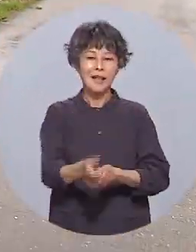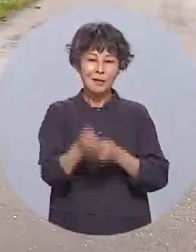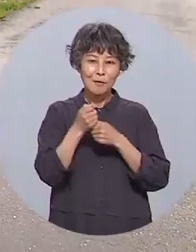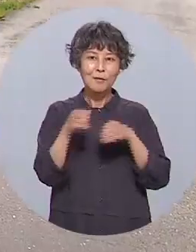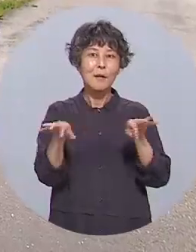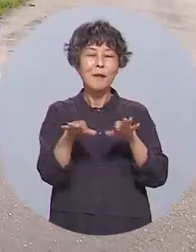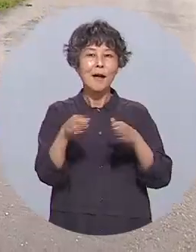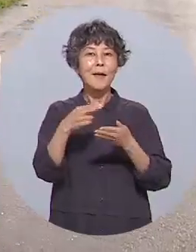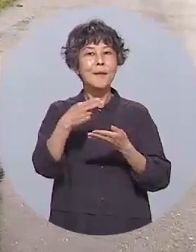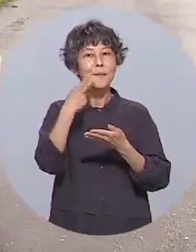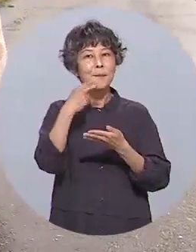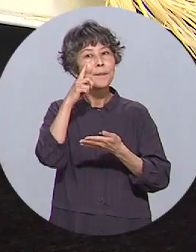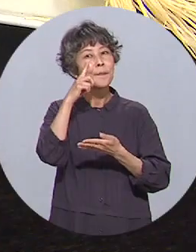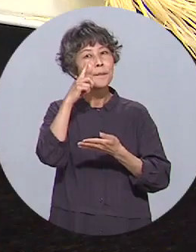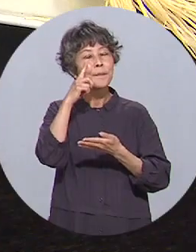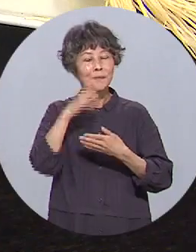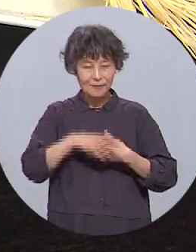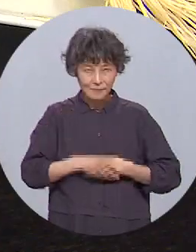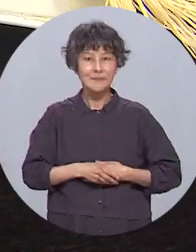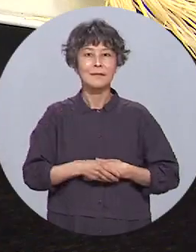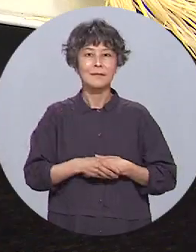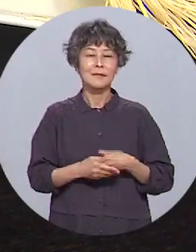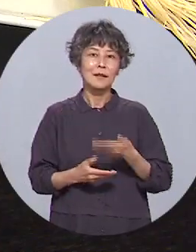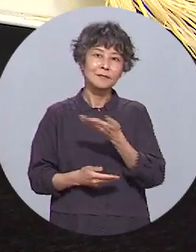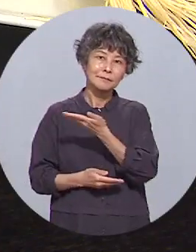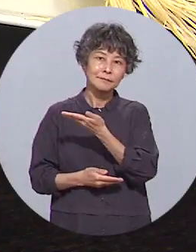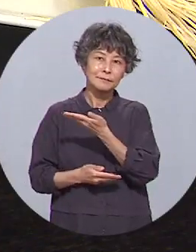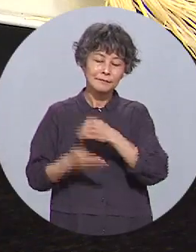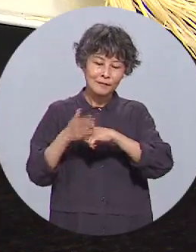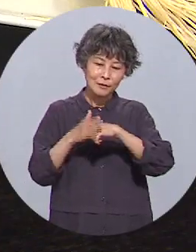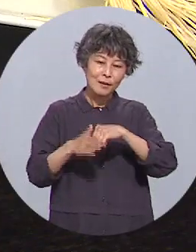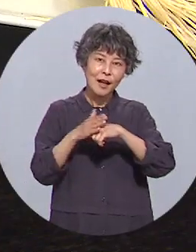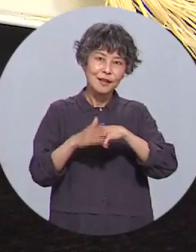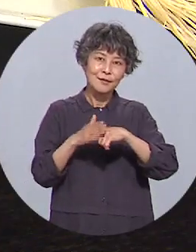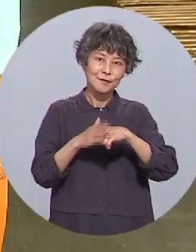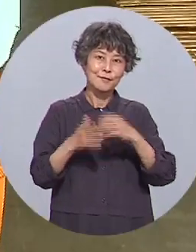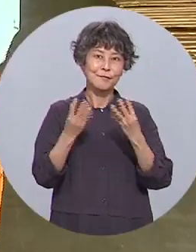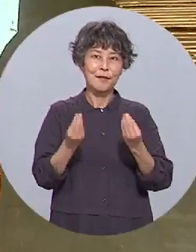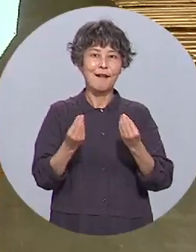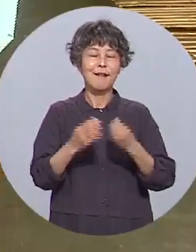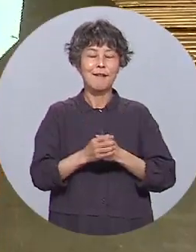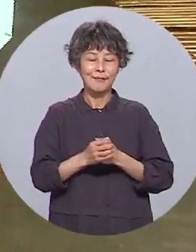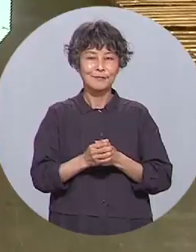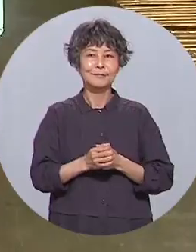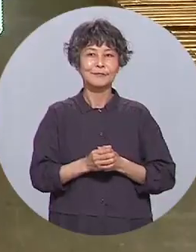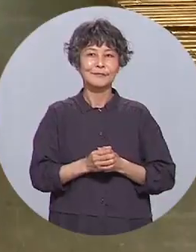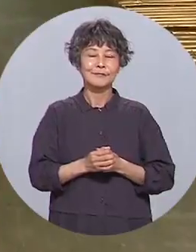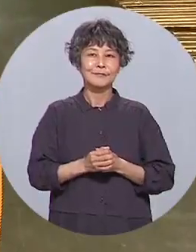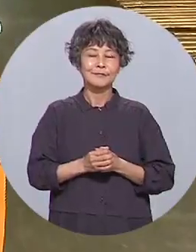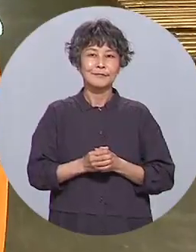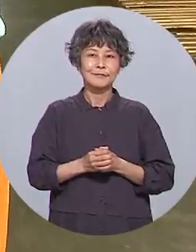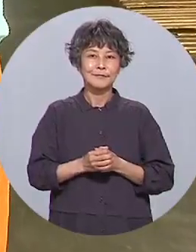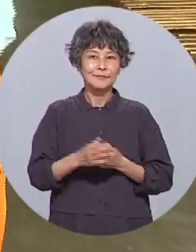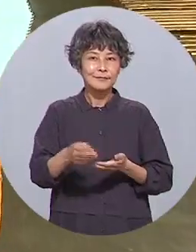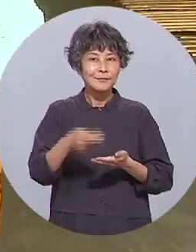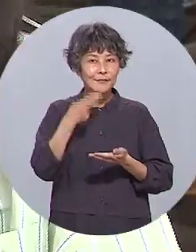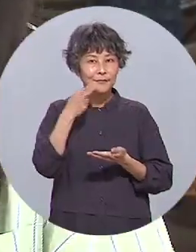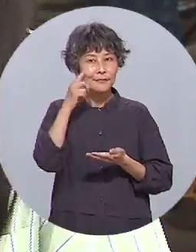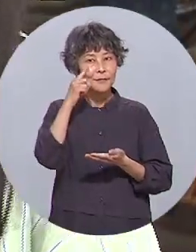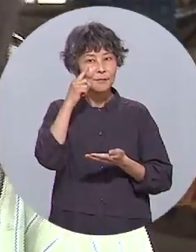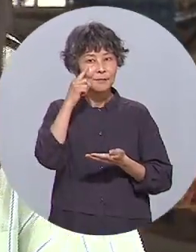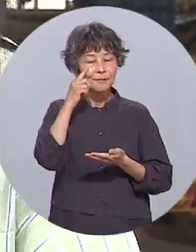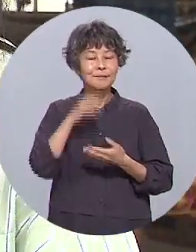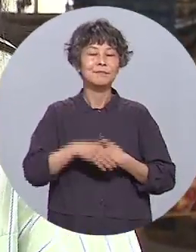ねぎを試食させてもらいます。こちらスライスしたものをご用意いただきました。消毒していただきます